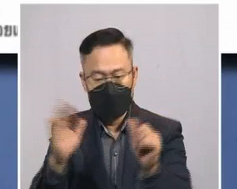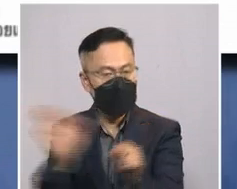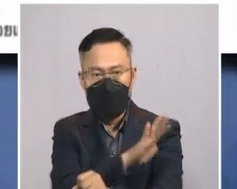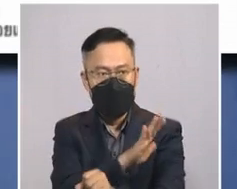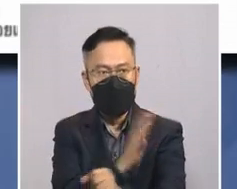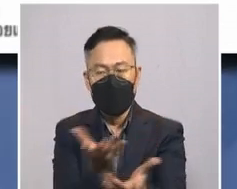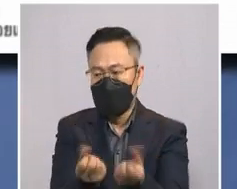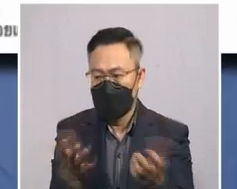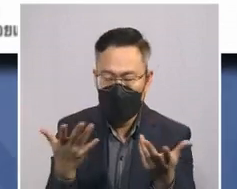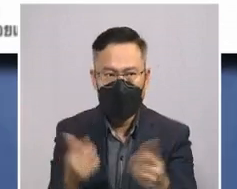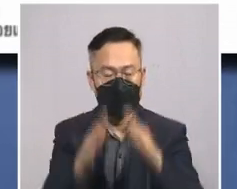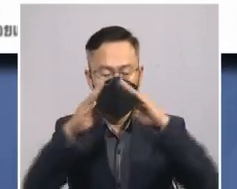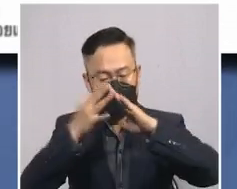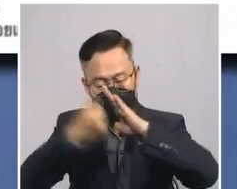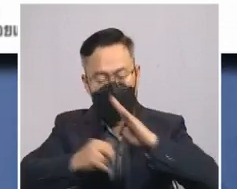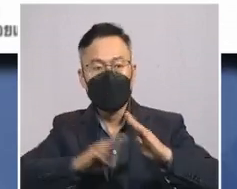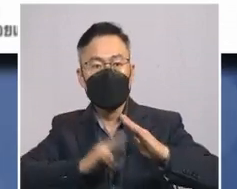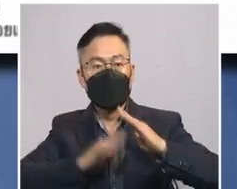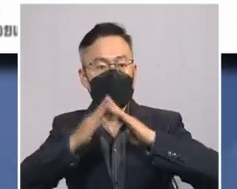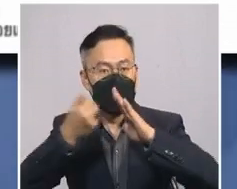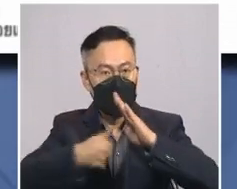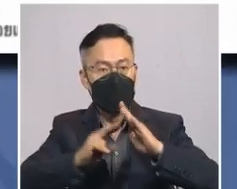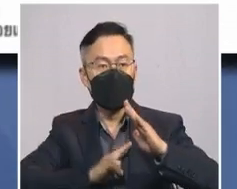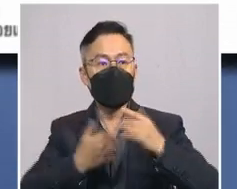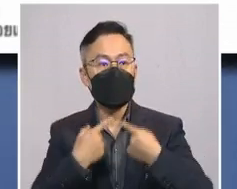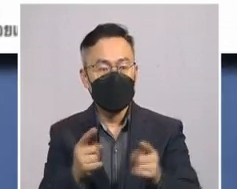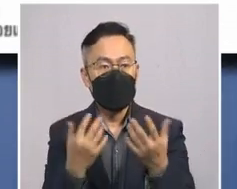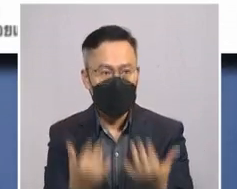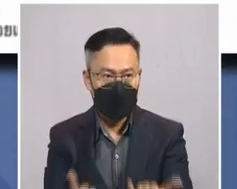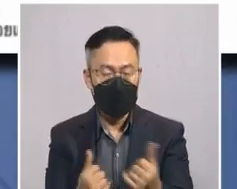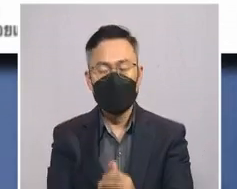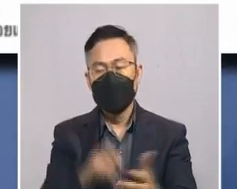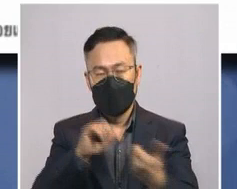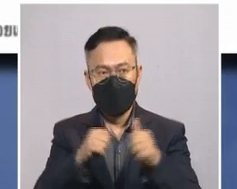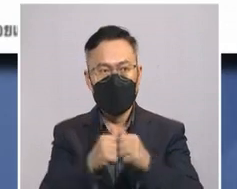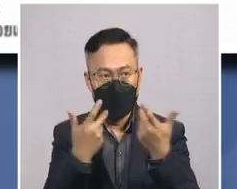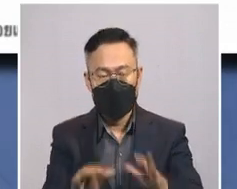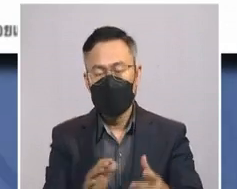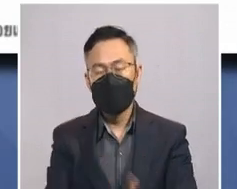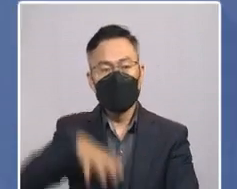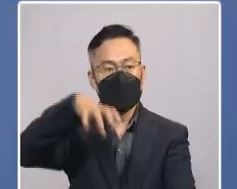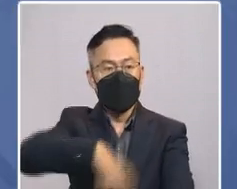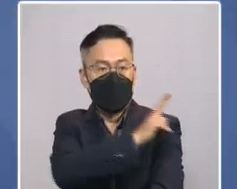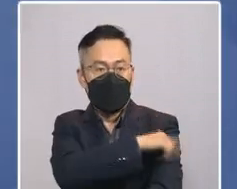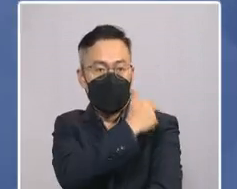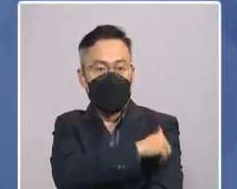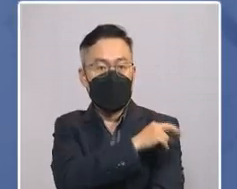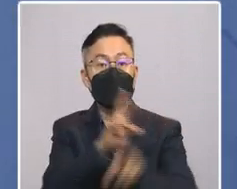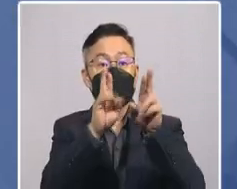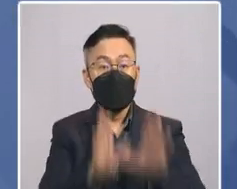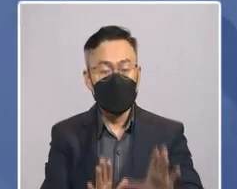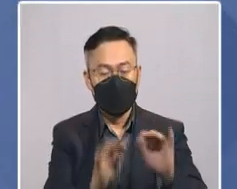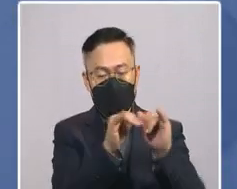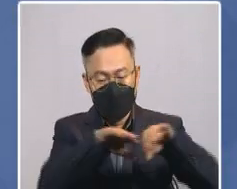นรอยาอยู่ที่บ้านภาพเดิมๆกลับมาอีก เหมือนฉายซ้ำอะค่ะ เ พราะว่าสาธารณสุขเริ่มตึงตัวเตียงเริ่มจ